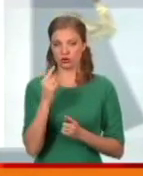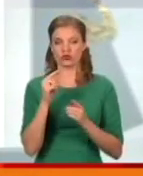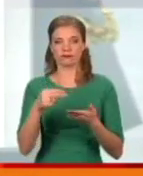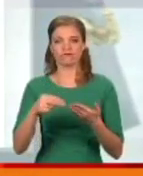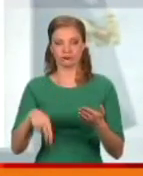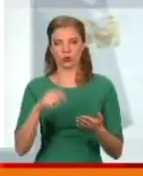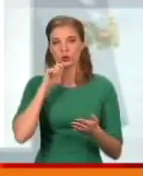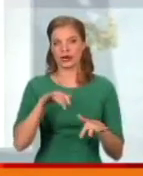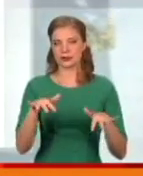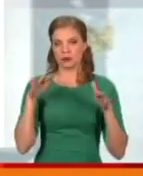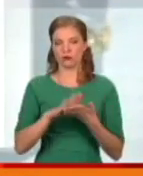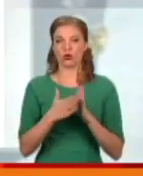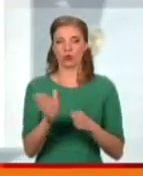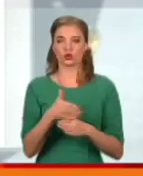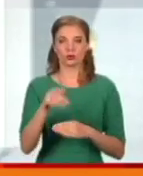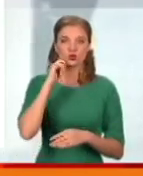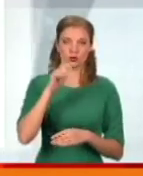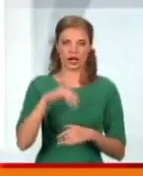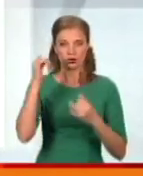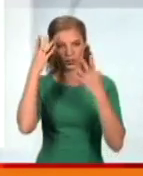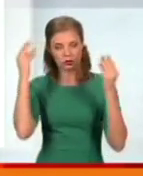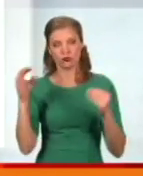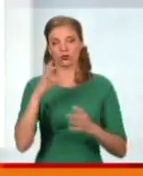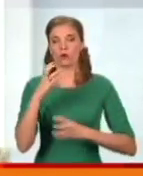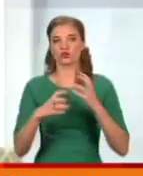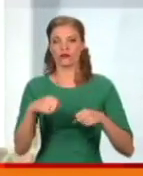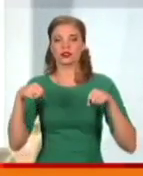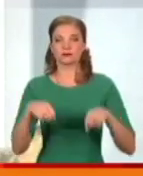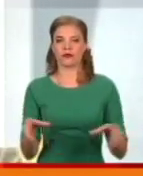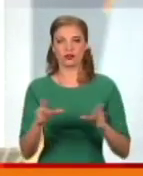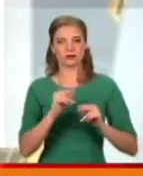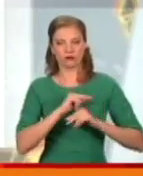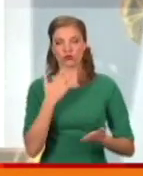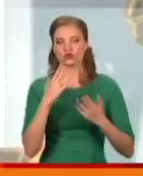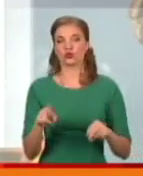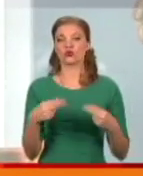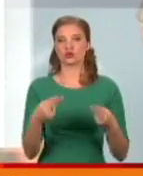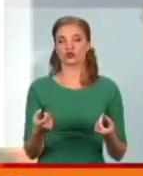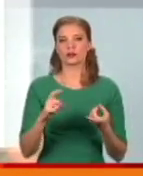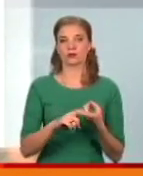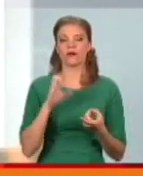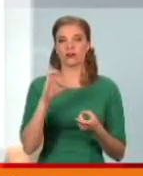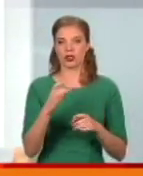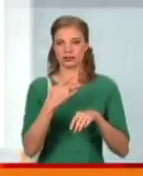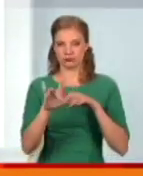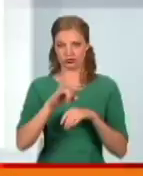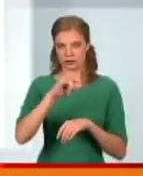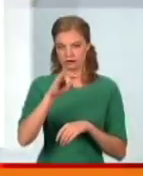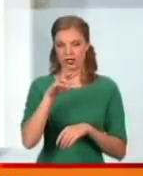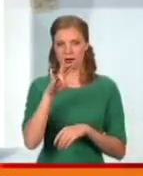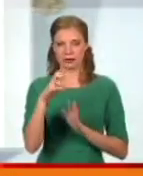ратифікація українським парламентом угоди між Україною та Нідерландами про міжнародне правове співробітництво щодо злочинів, пов'язаних зі збиттям літака